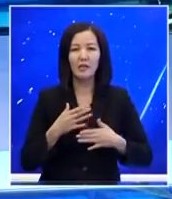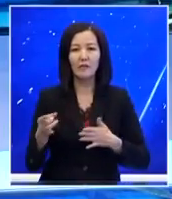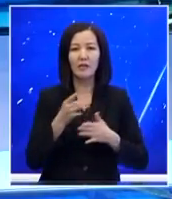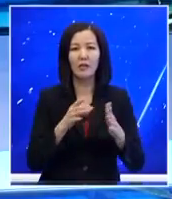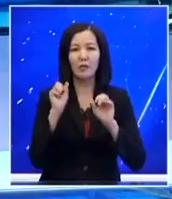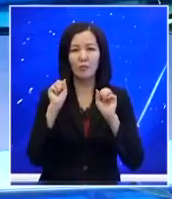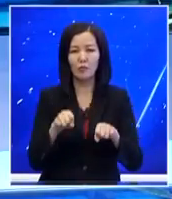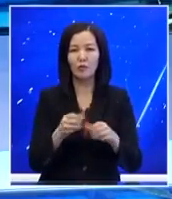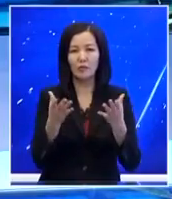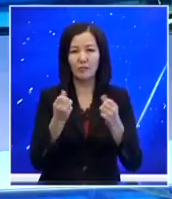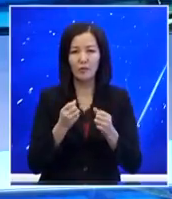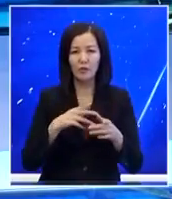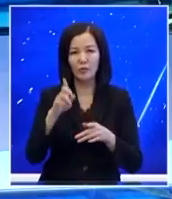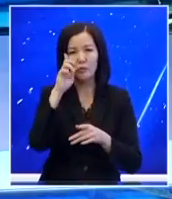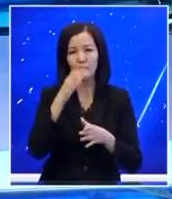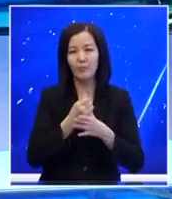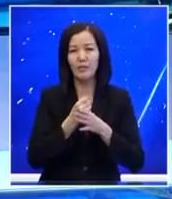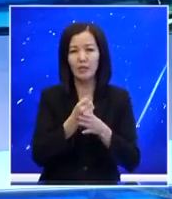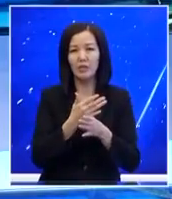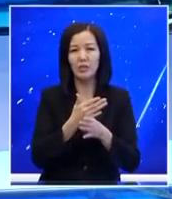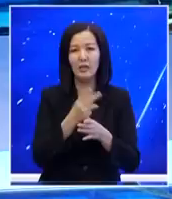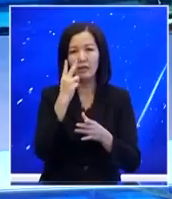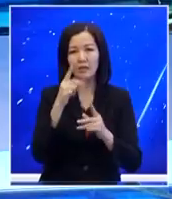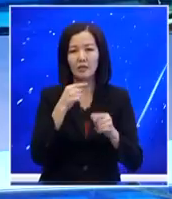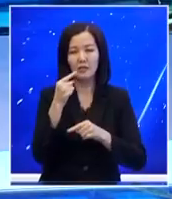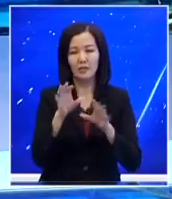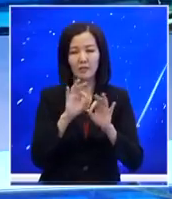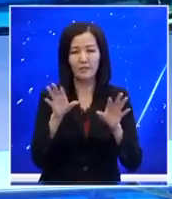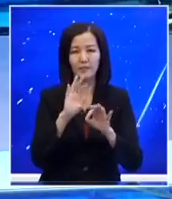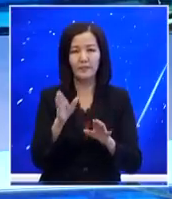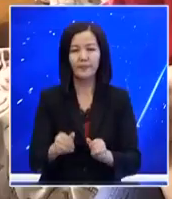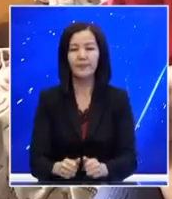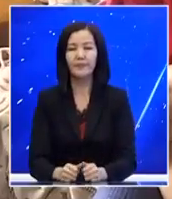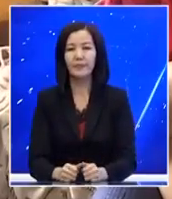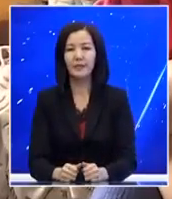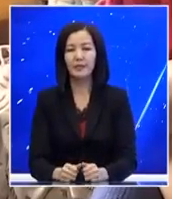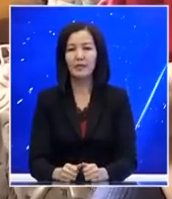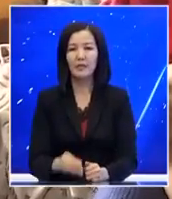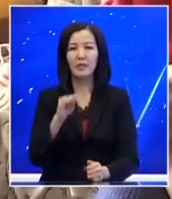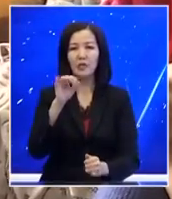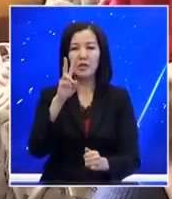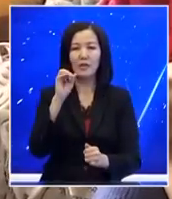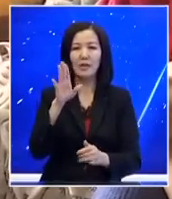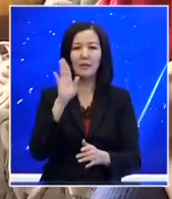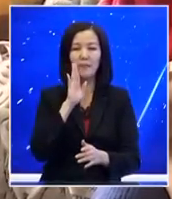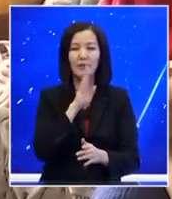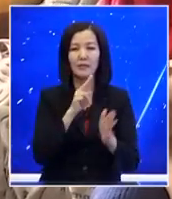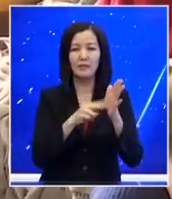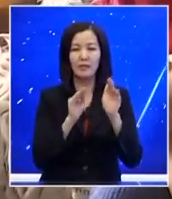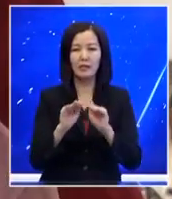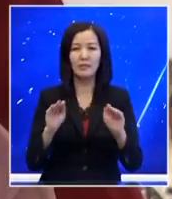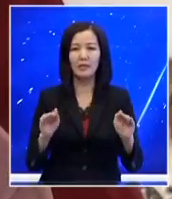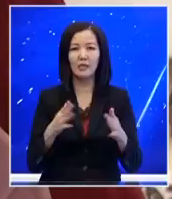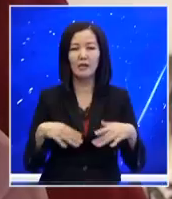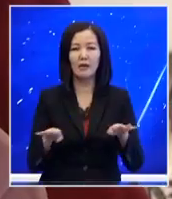может рассчитывать на данный вид государственной поддержки, смотрите в следующем материале. Жанна Райтбекова – мать семерых детей. Как и